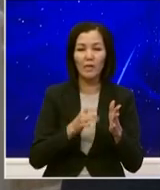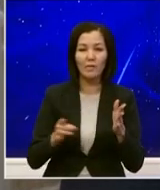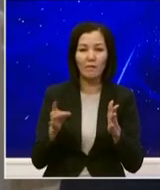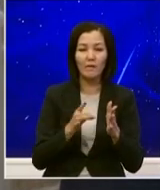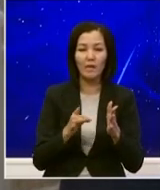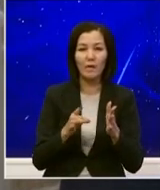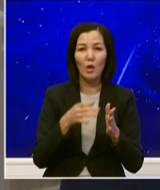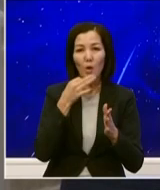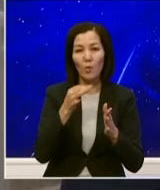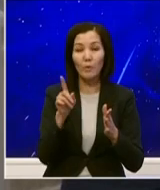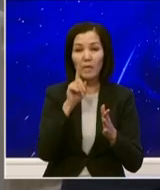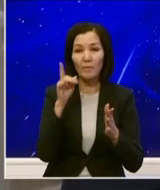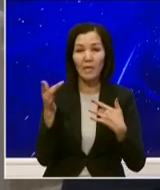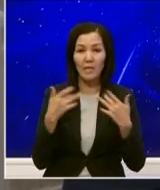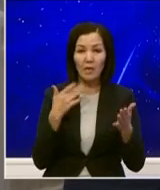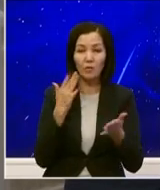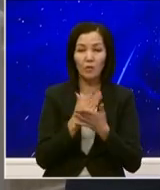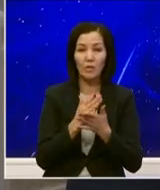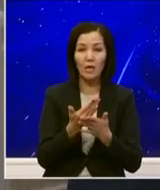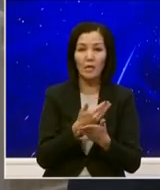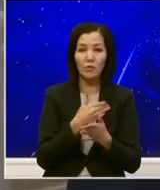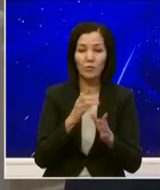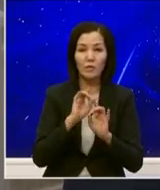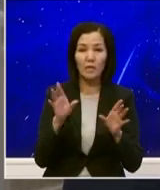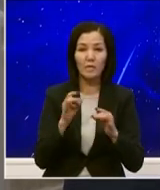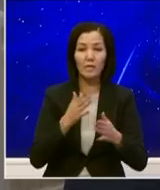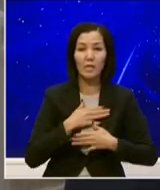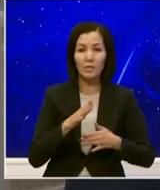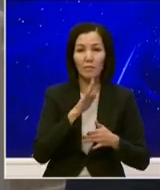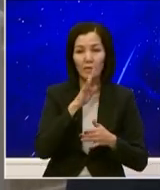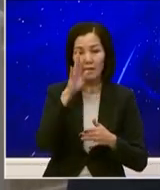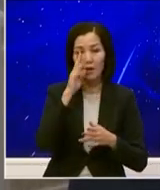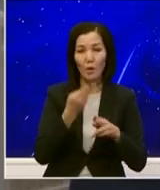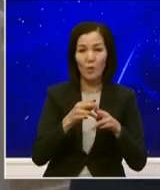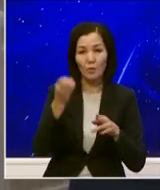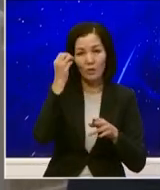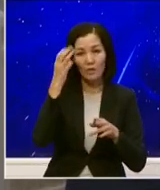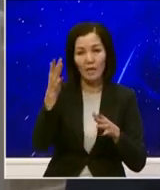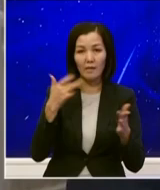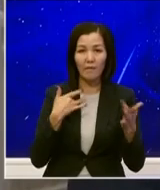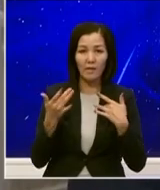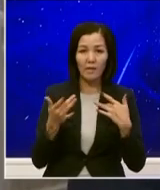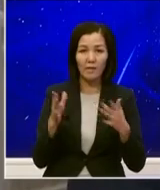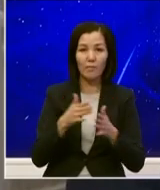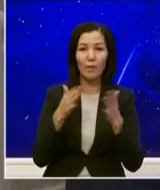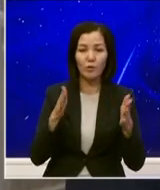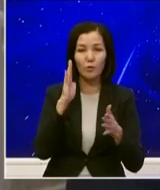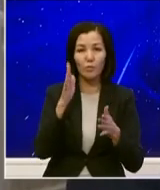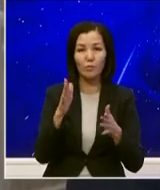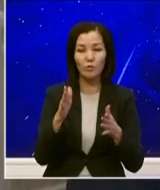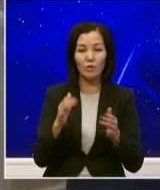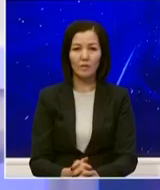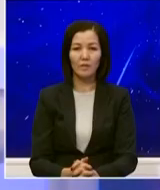есть как опытные, так и молодые актеры. Хотелось бы отметить, что наши парни и девушки очень талантливые артисты. Думаю, у них большое будущее на